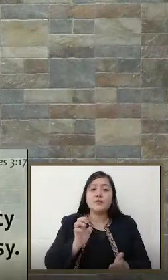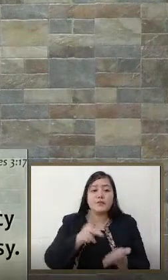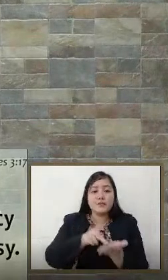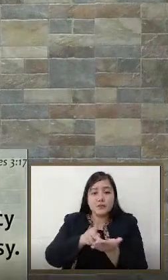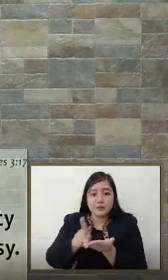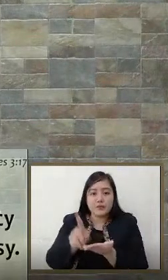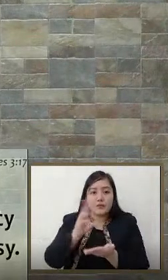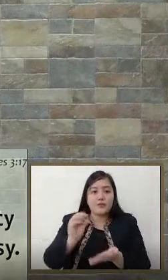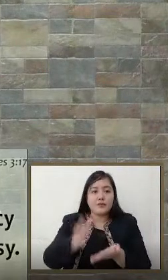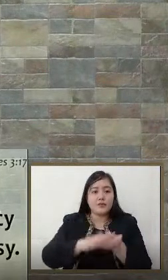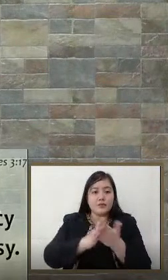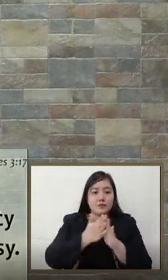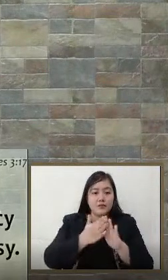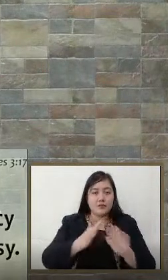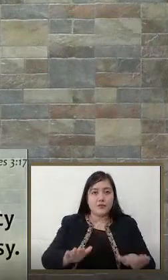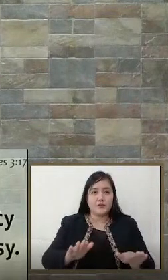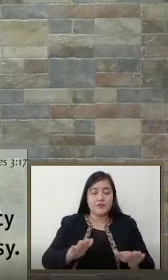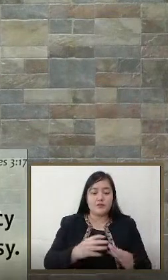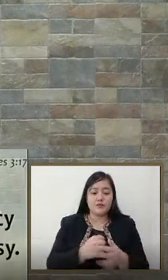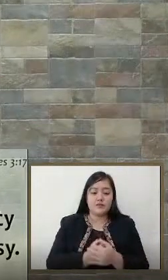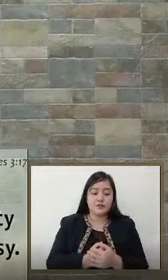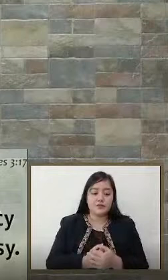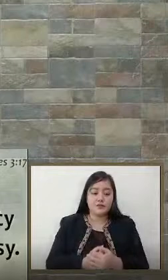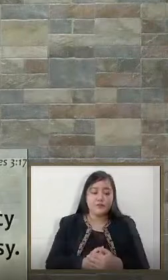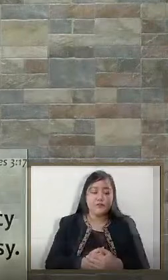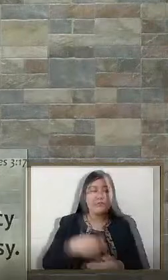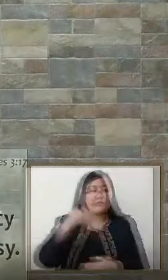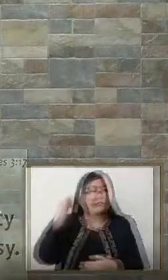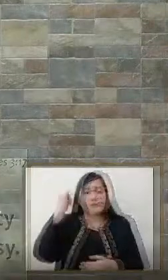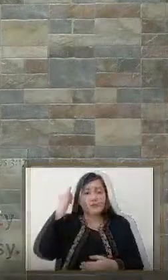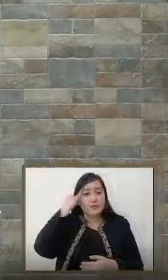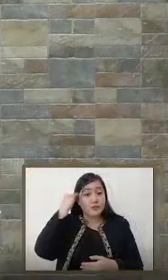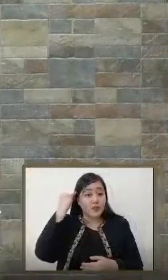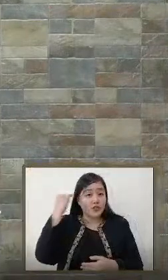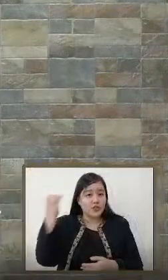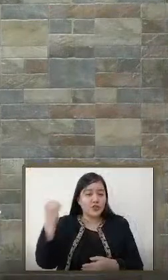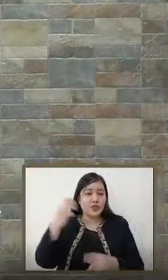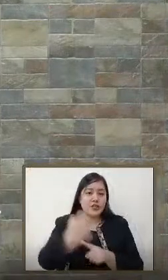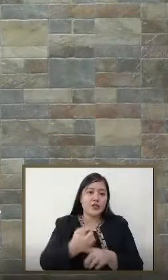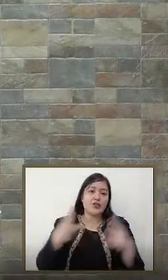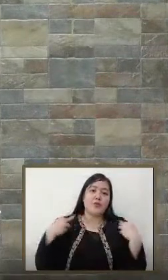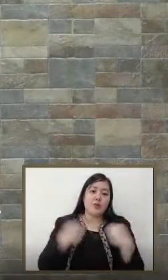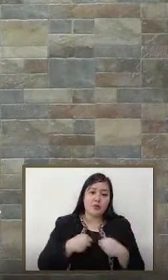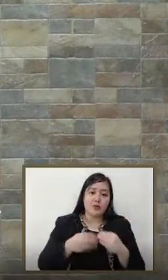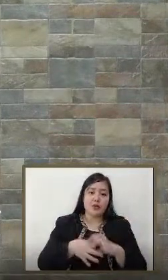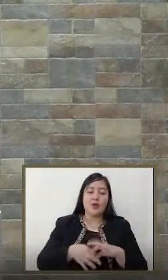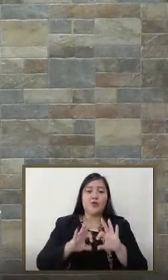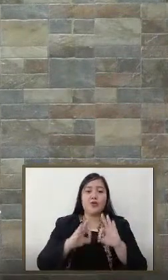while. Imagine kung ang bawat miyembro ng tahanan, mga kapatid, ay may wisdom na peaceable.